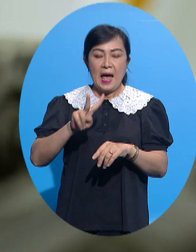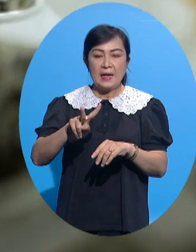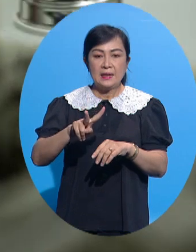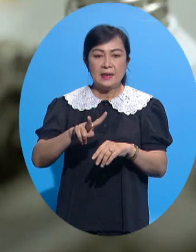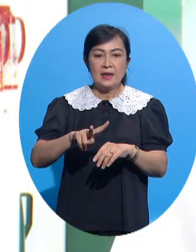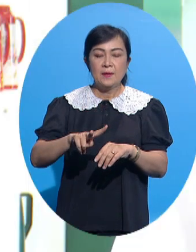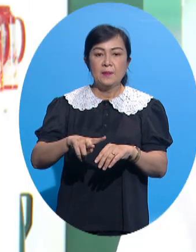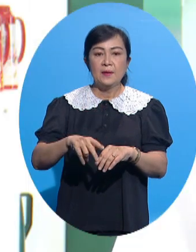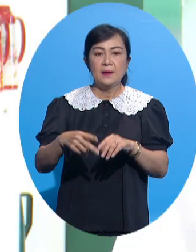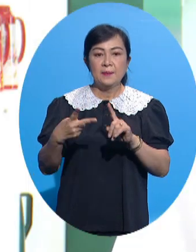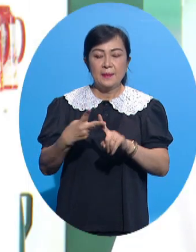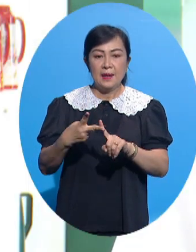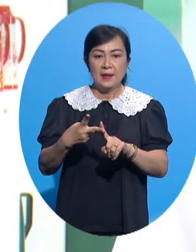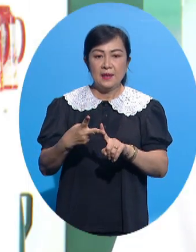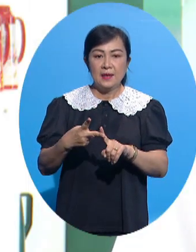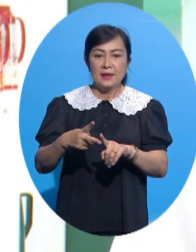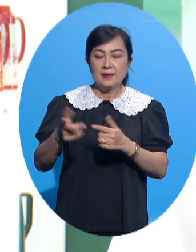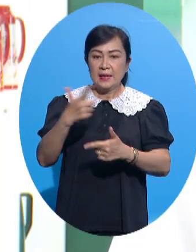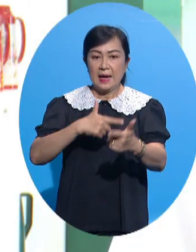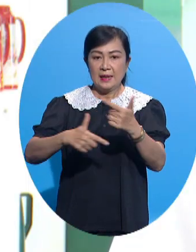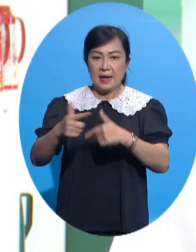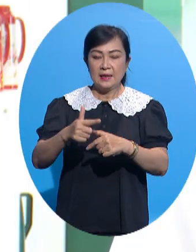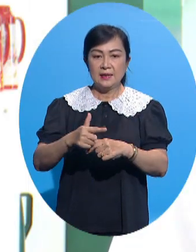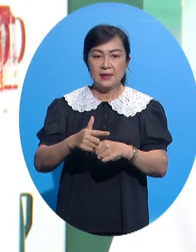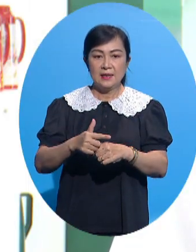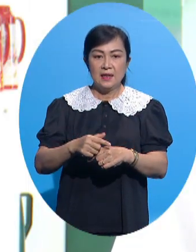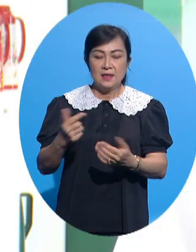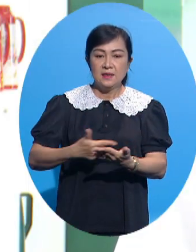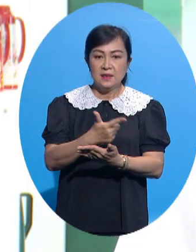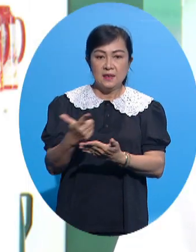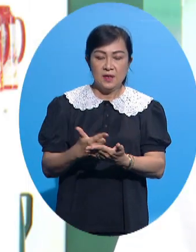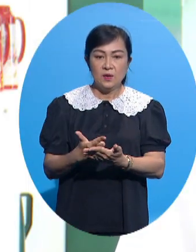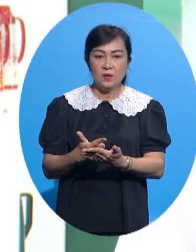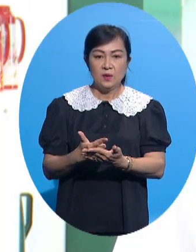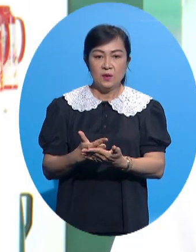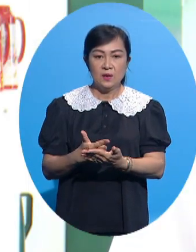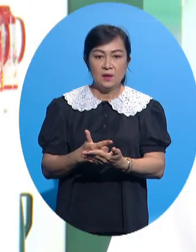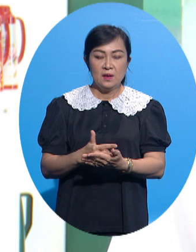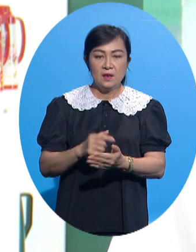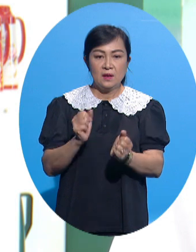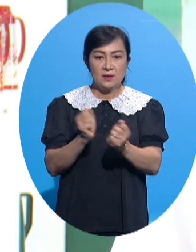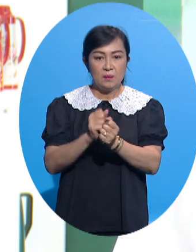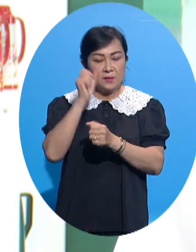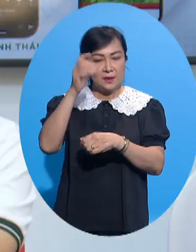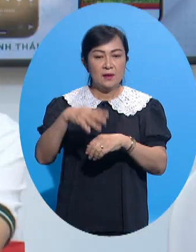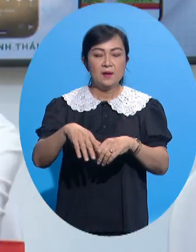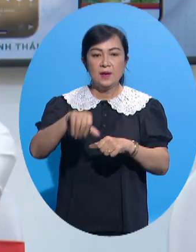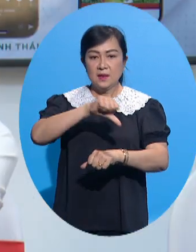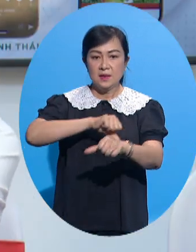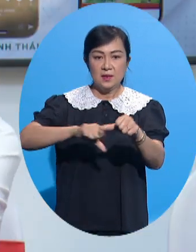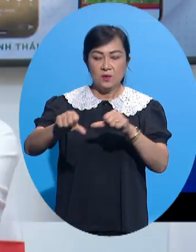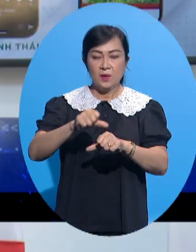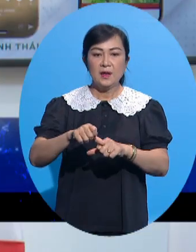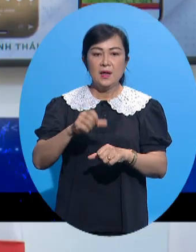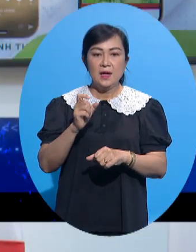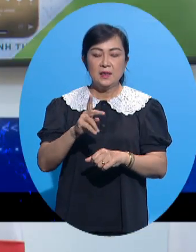hóa, thứ ba là nền tảng hóa và tạo dữ liệu, thứ tư là đồng sáng tạo và thứ năm là xanh hóa. Có cái hệ